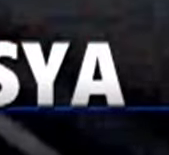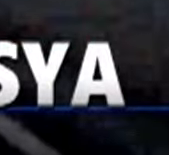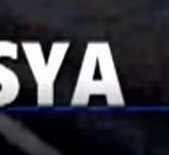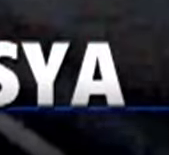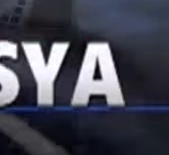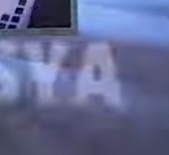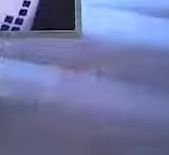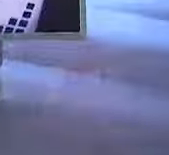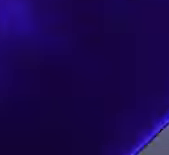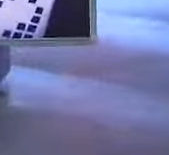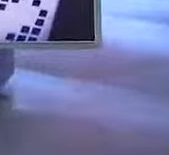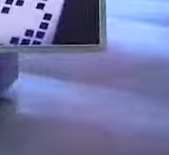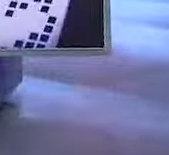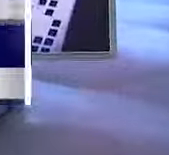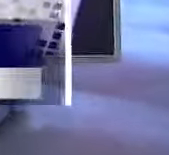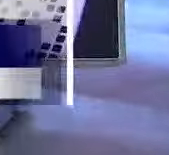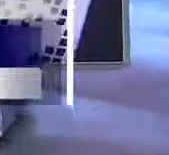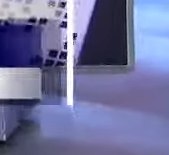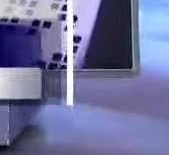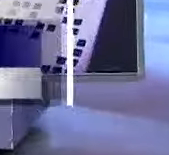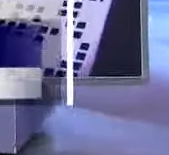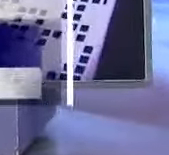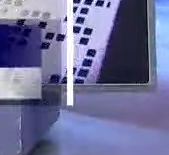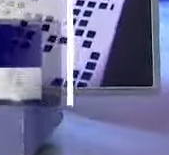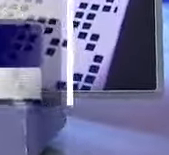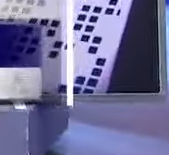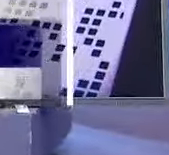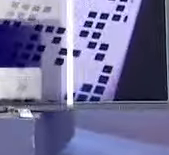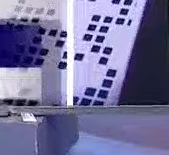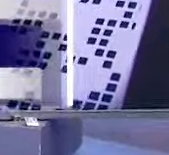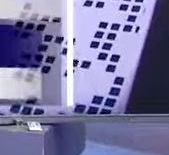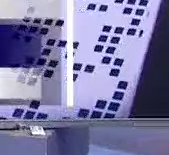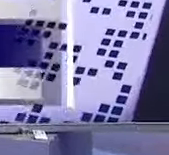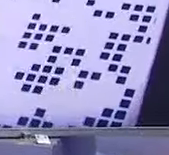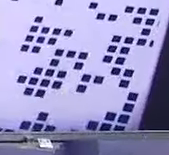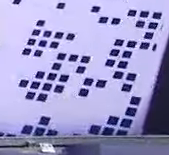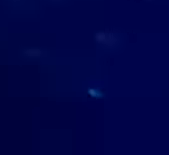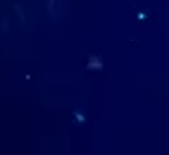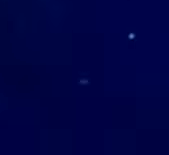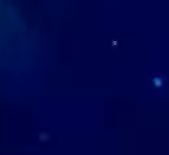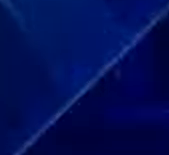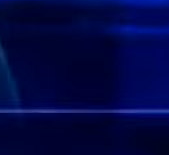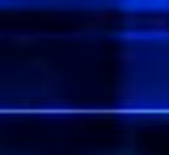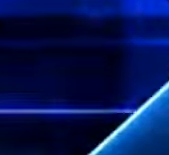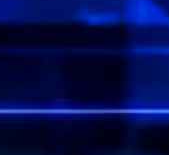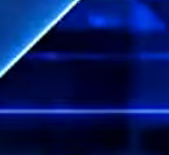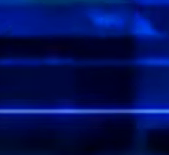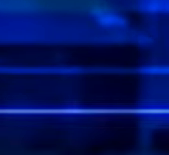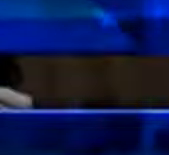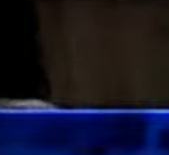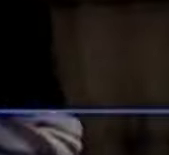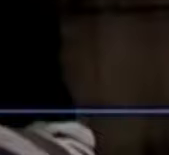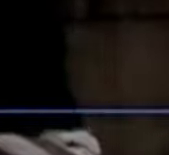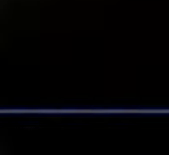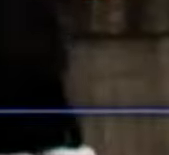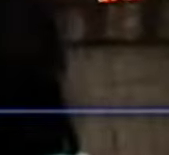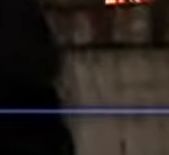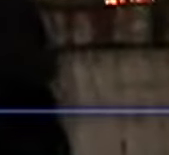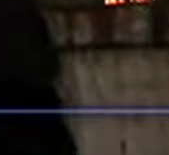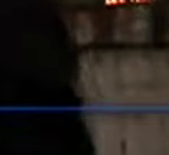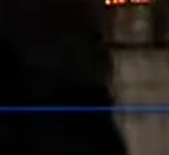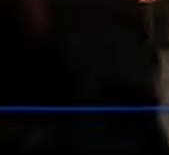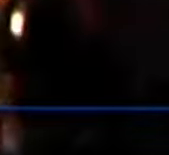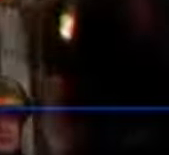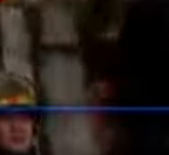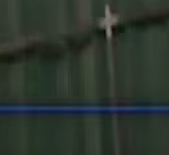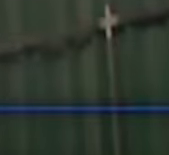lamang maaga ng gabi pilipinas sa frontline tonight residential area